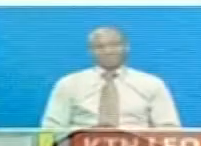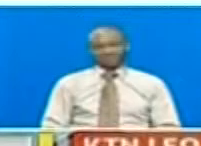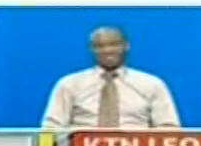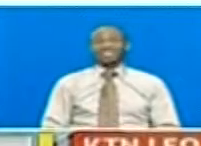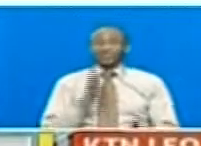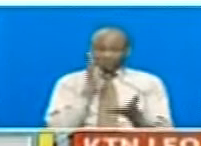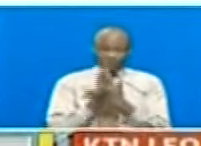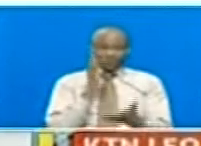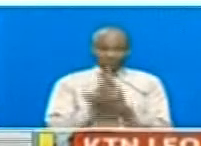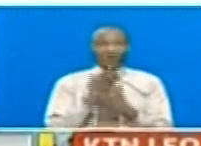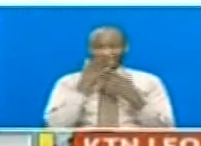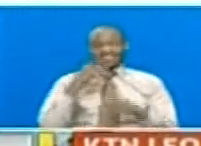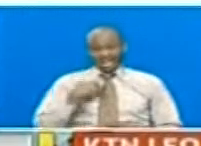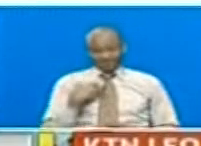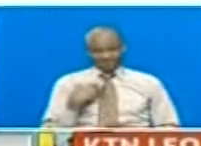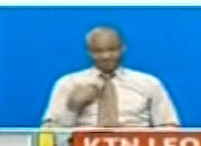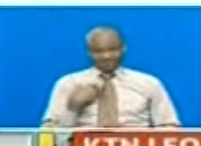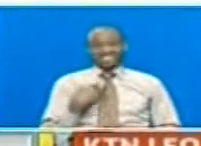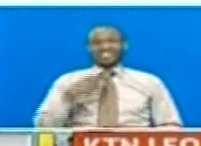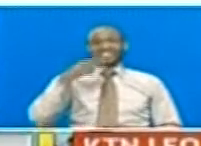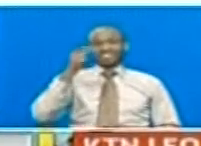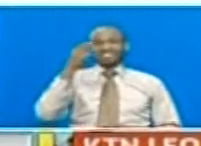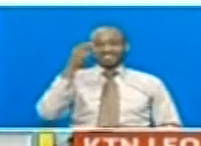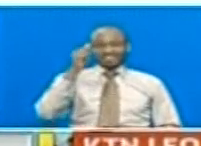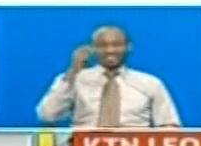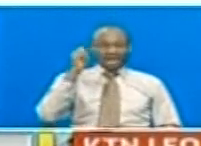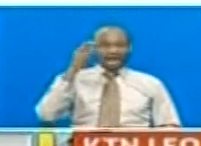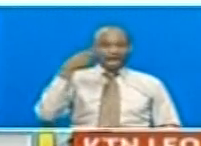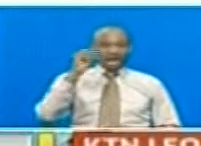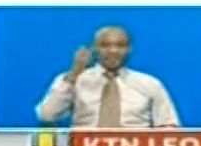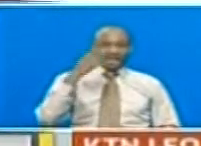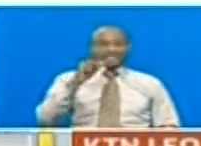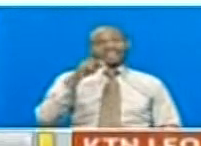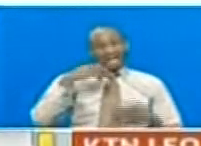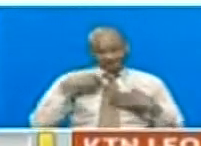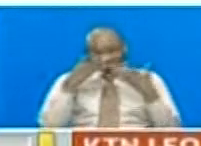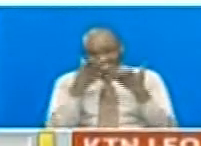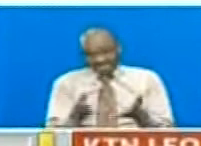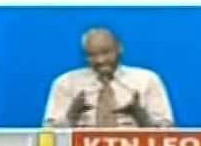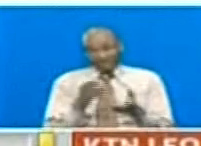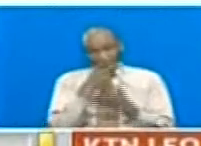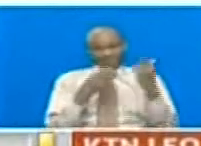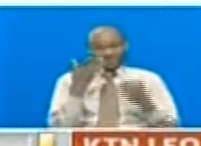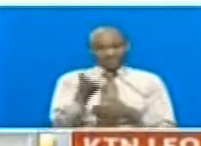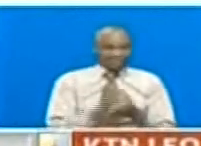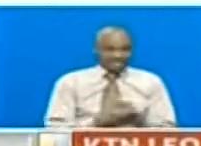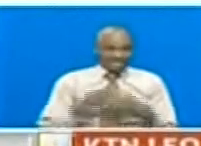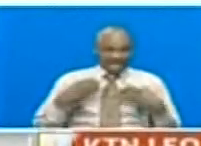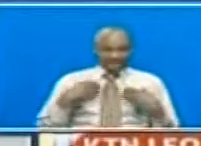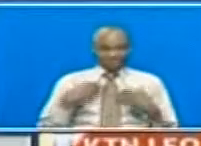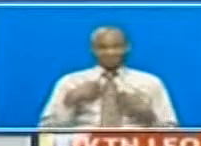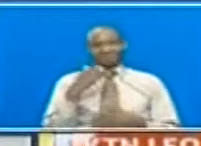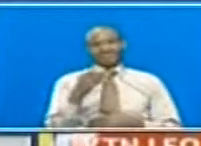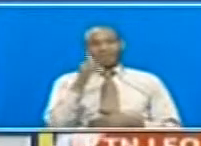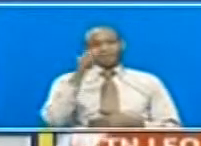Na bila shaka jibu lako nalo, wana Tahamaki na Mahoka niko nao hapa studioni wawili, lakini si kundi zima. Niko naye Bashir